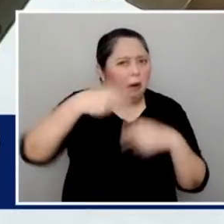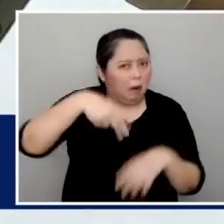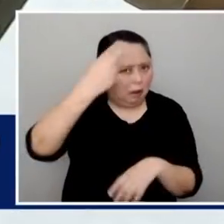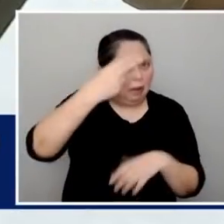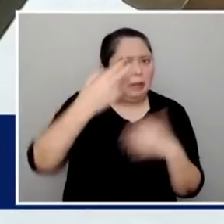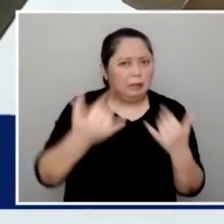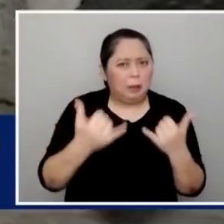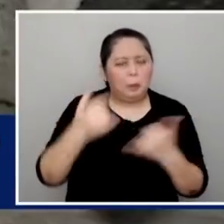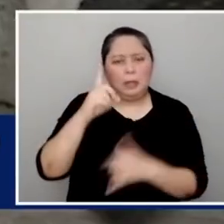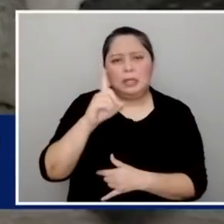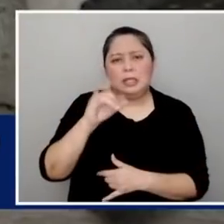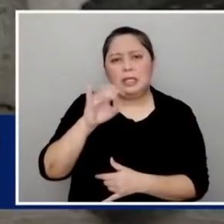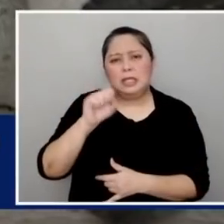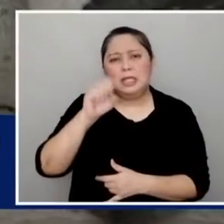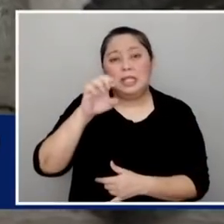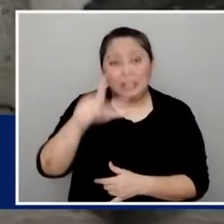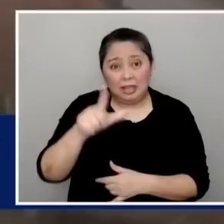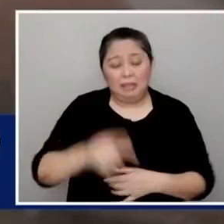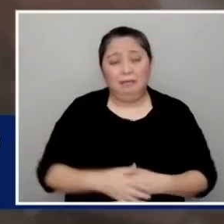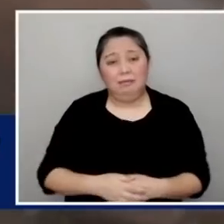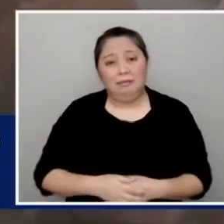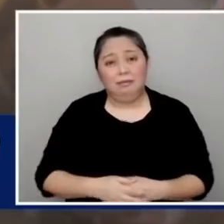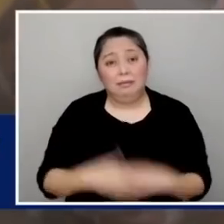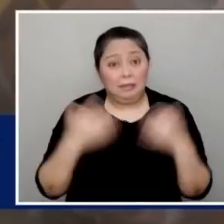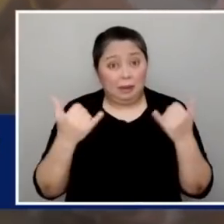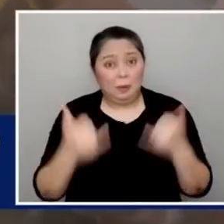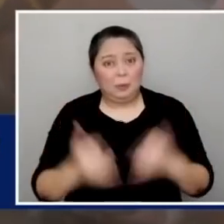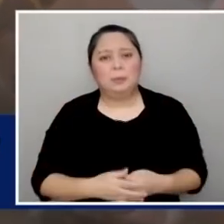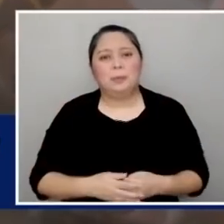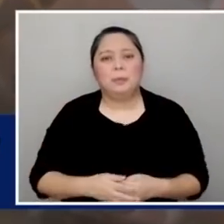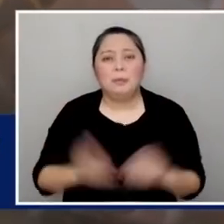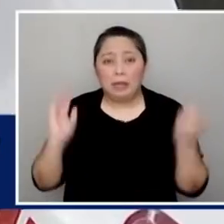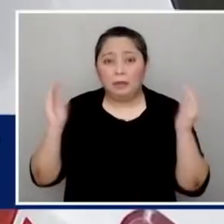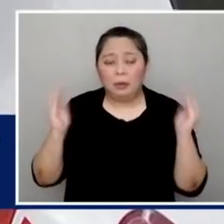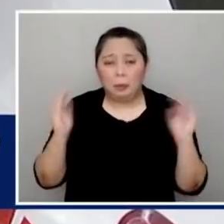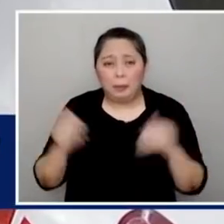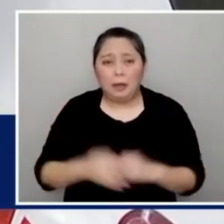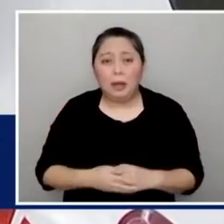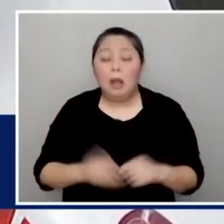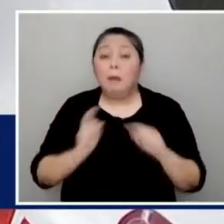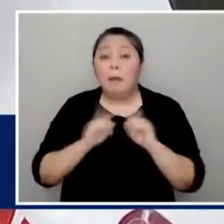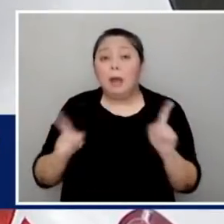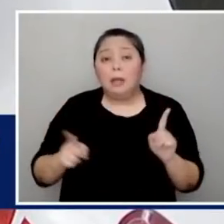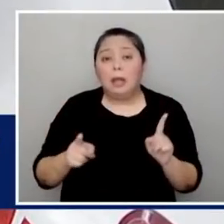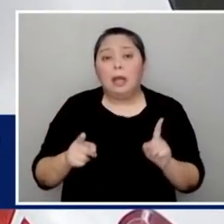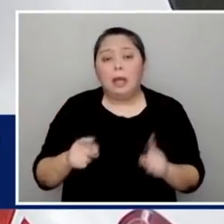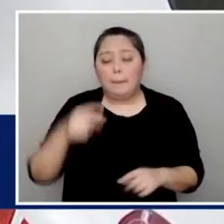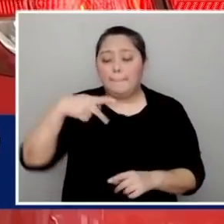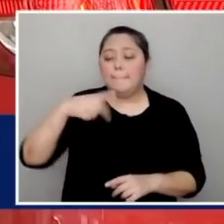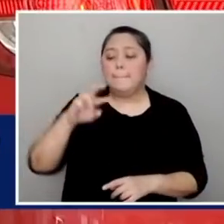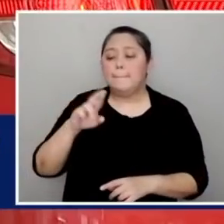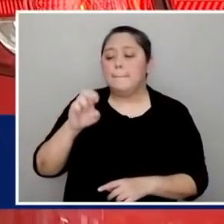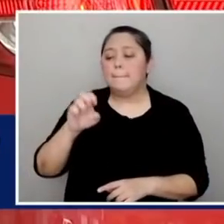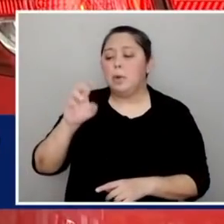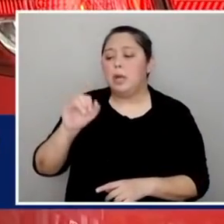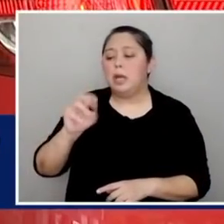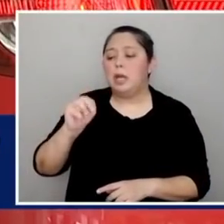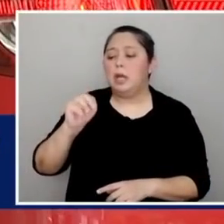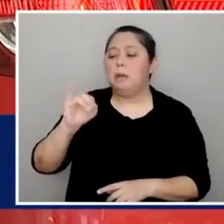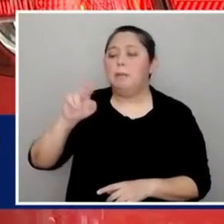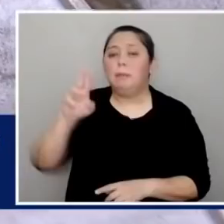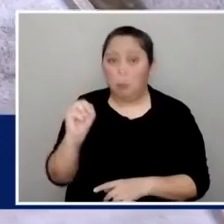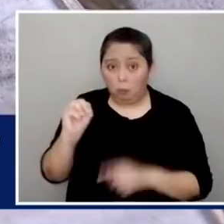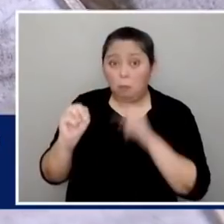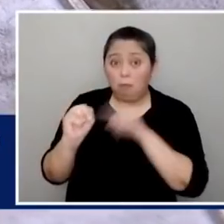mahal na ang diesel sa ordinaryong gasolina, pero mas mataas pa ng konti ang presyo ng premium at higher octane